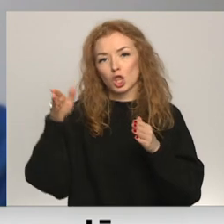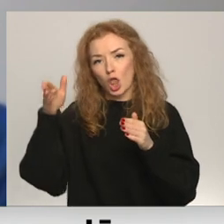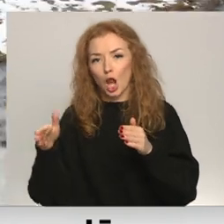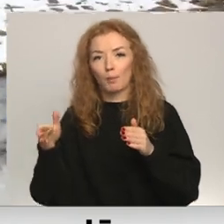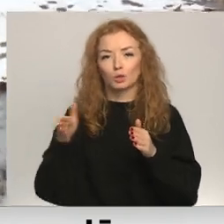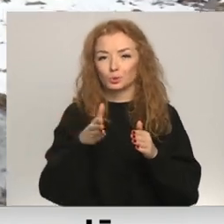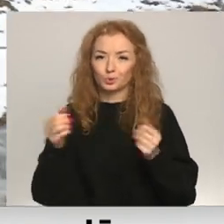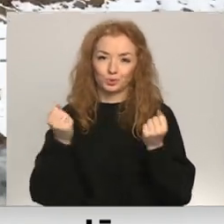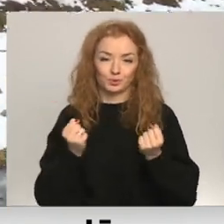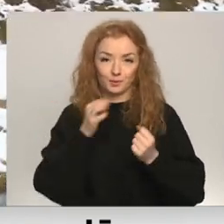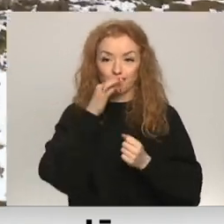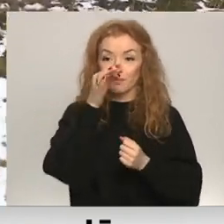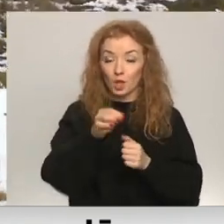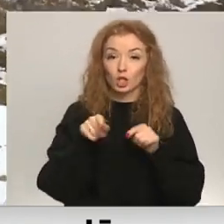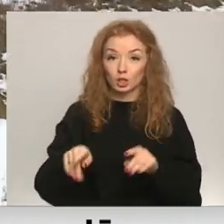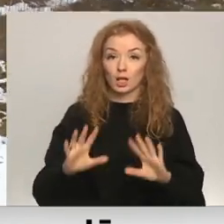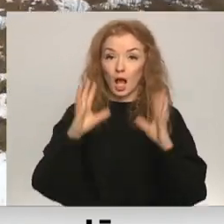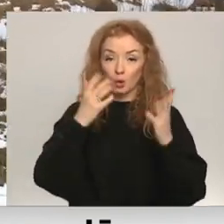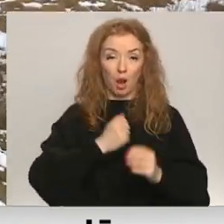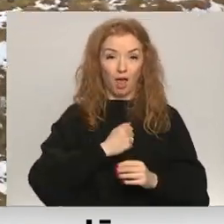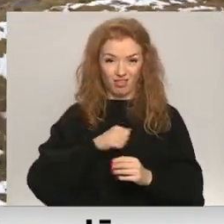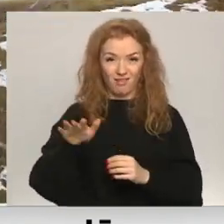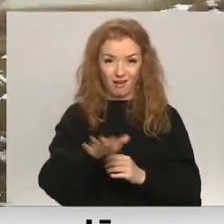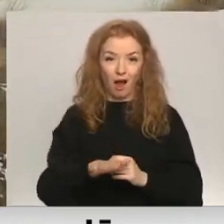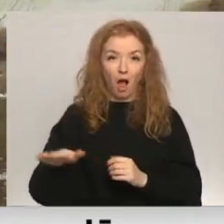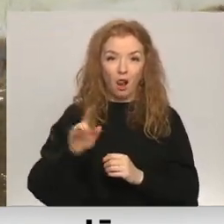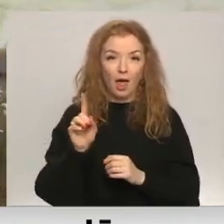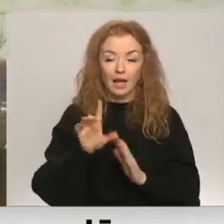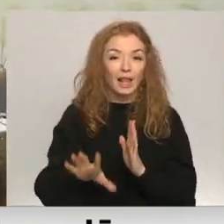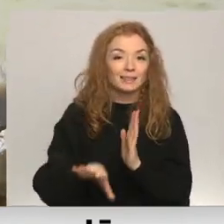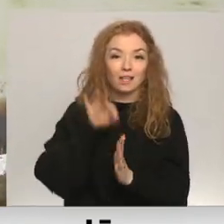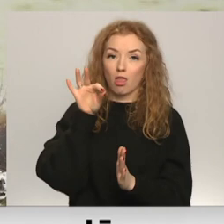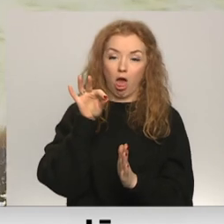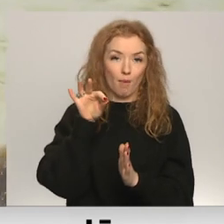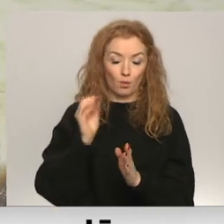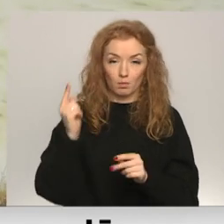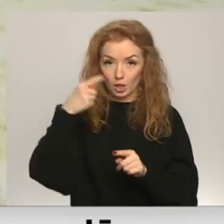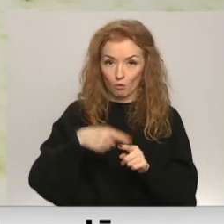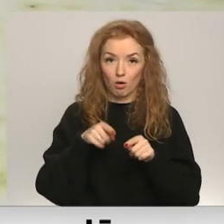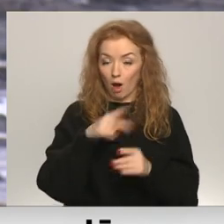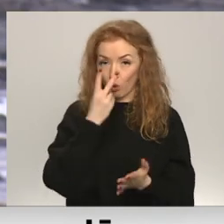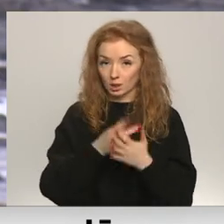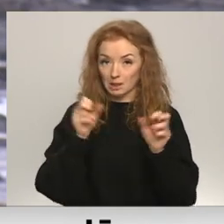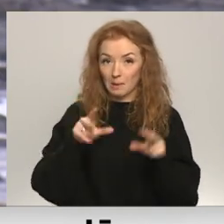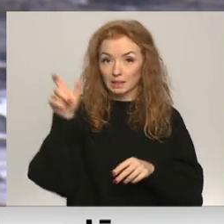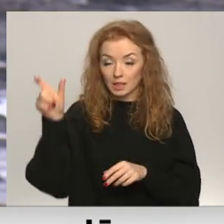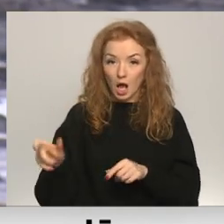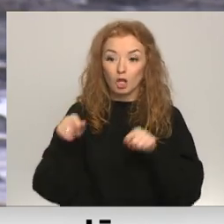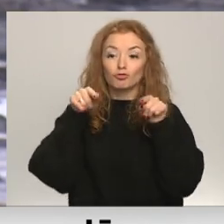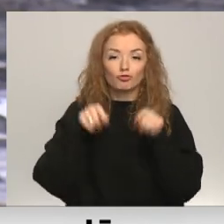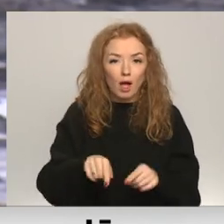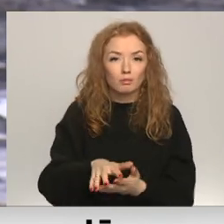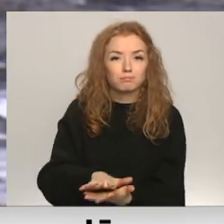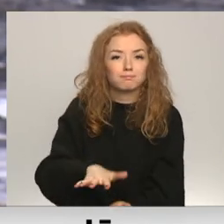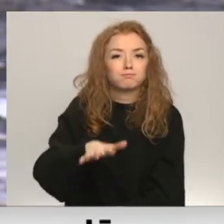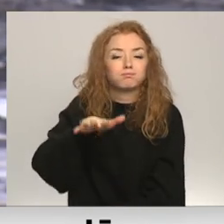viegli nosakāms. Križu gadījums Latgalē un valstī kopumā ir vairāk izņēmums nekā tendence, uzskata speciālisti, jo dūņas šeit tika krātas